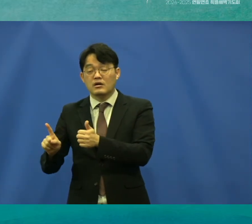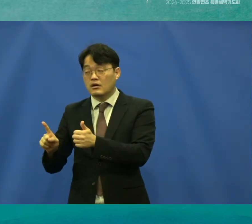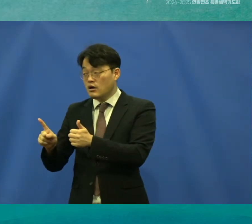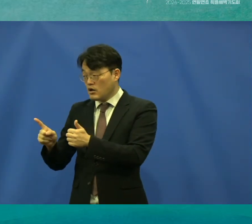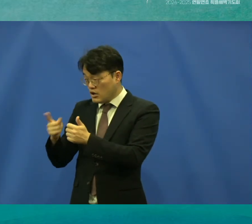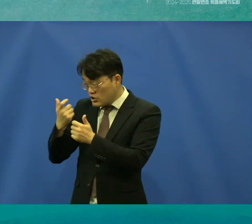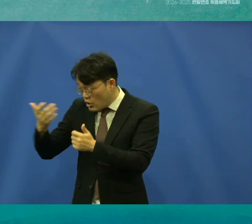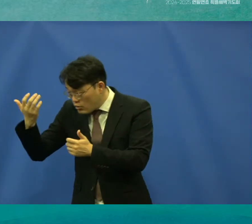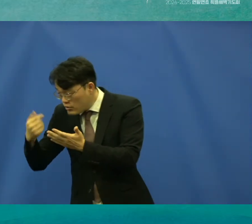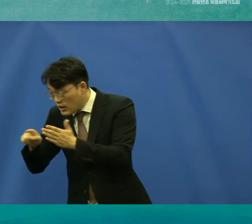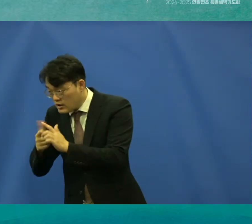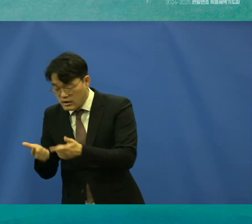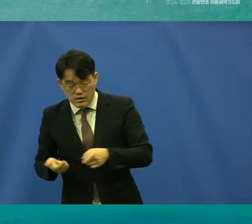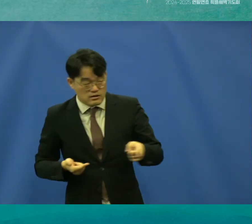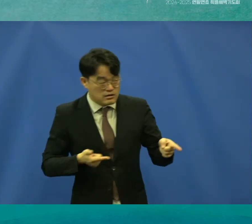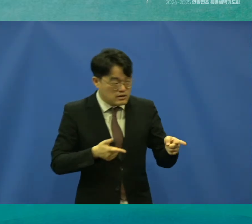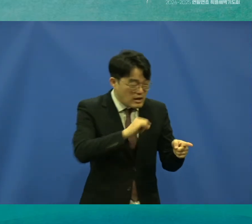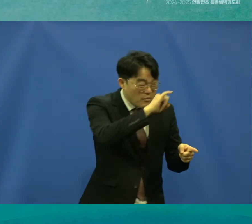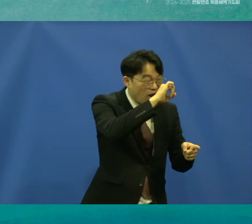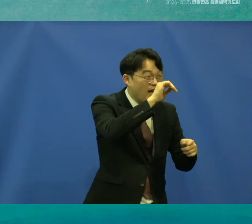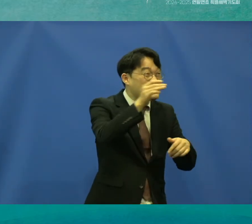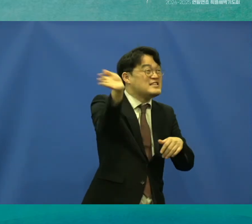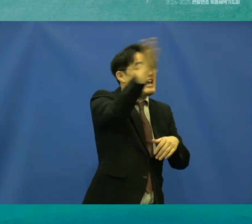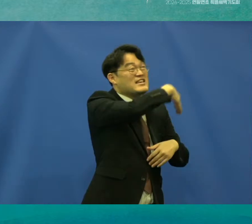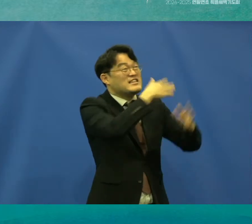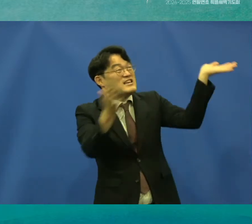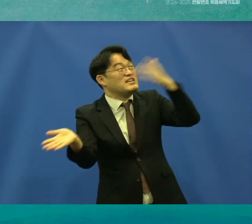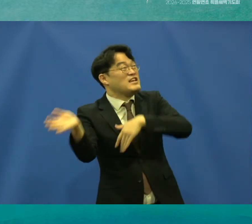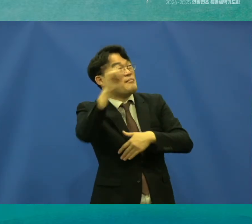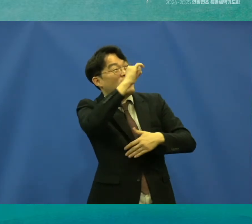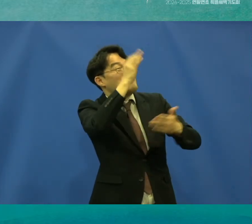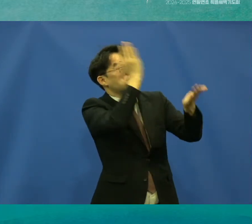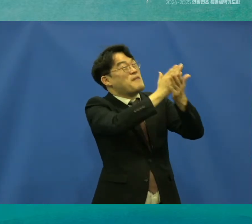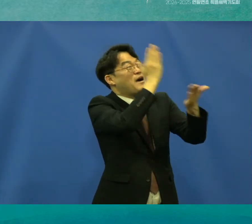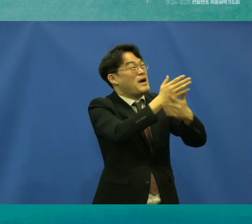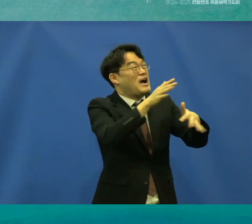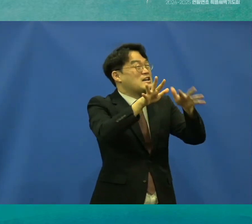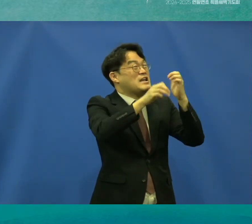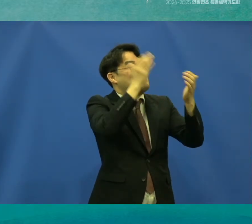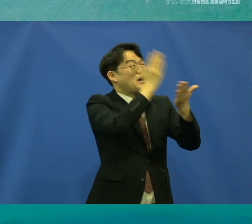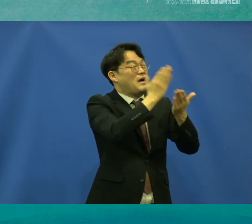여러분, 요나서는 우리가 어떻게 살아야 하는지를 선명하게 보여주는 거예요.